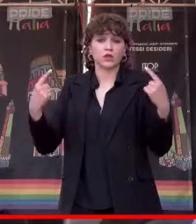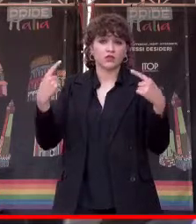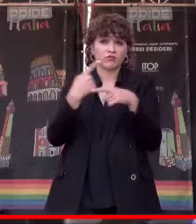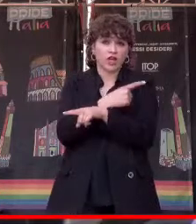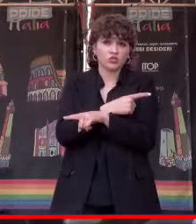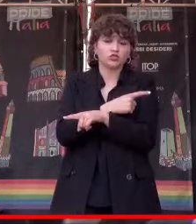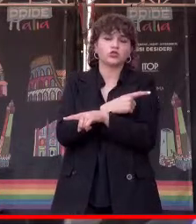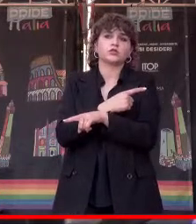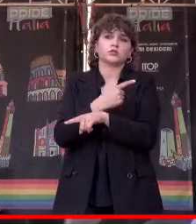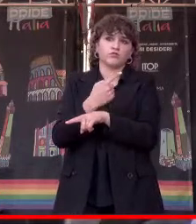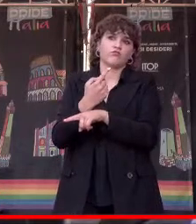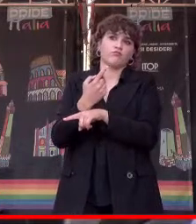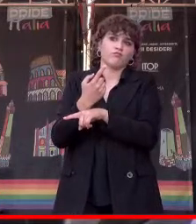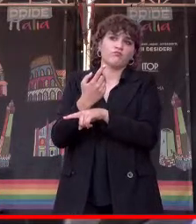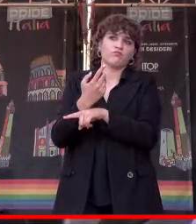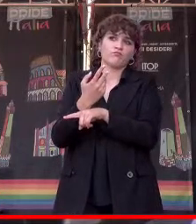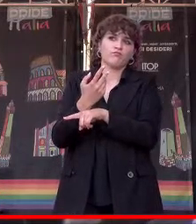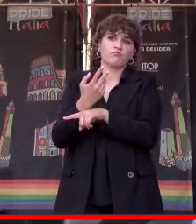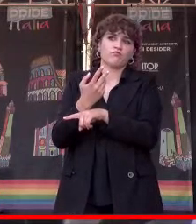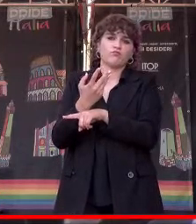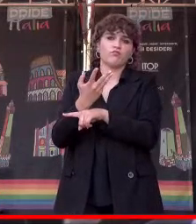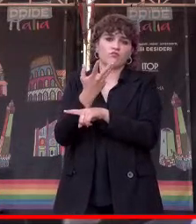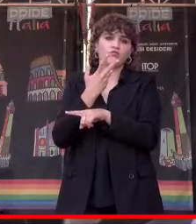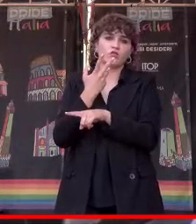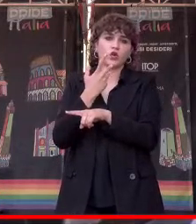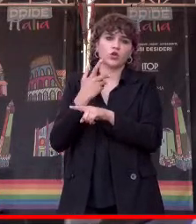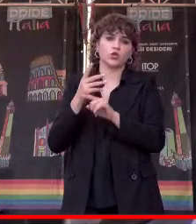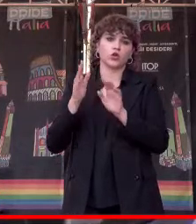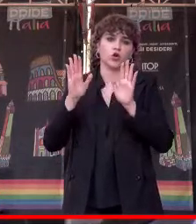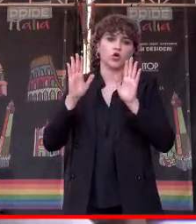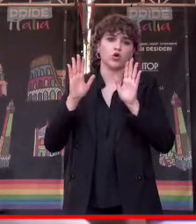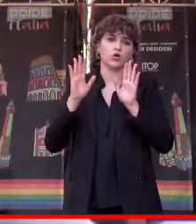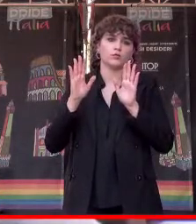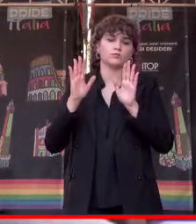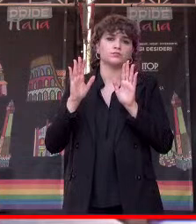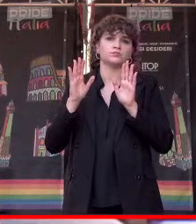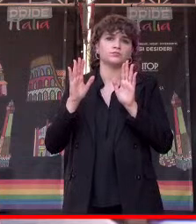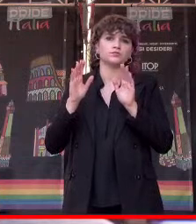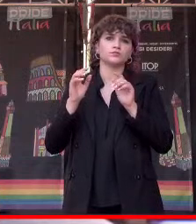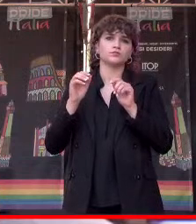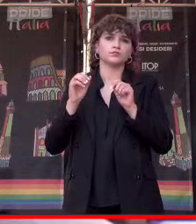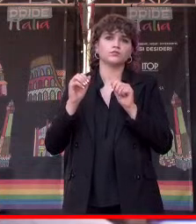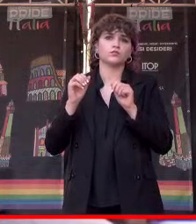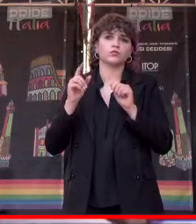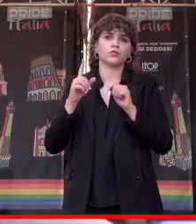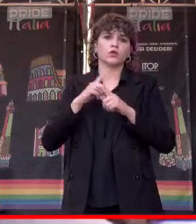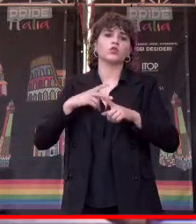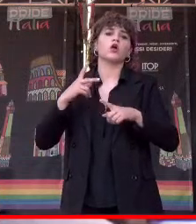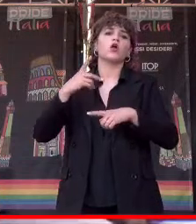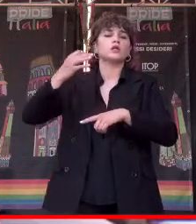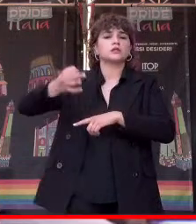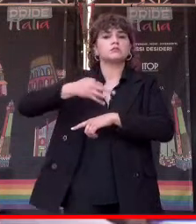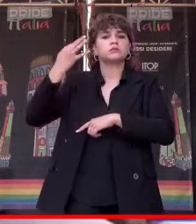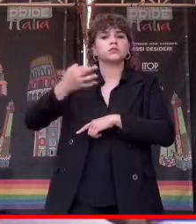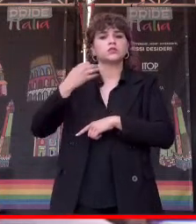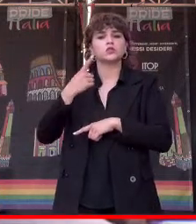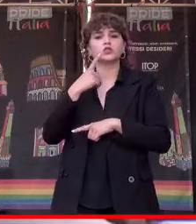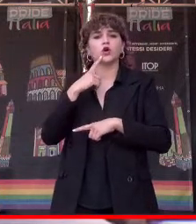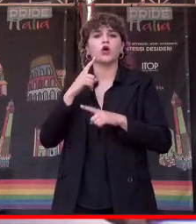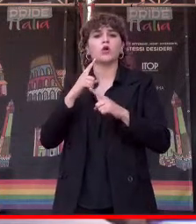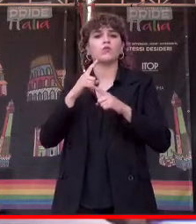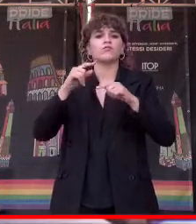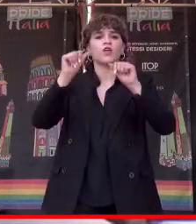spezzo una lancia rispetto a quello che sta avvenendo ormai da, come dire, noi parliamo spesso, sentiamo questo mantra della rigenerazione urbana,